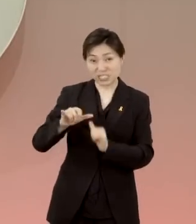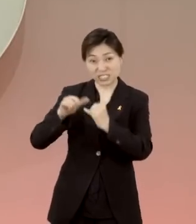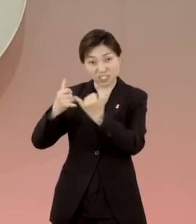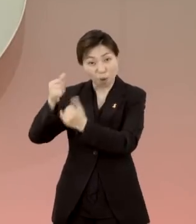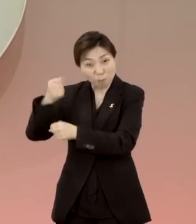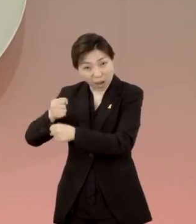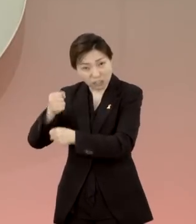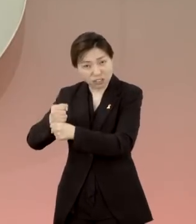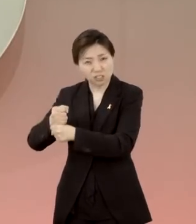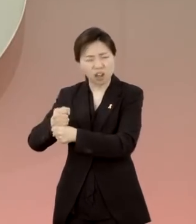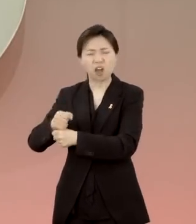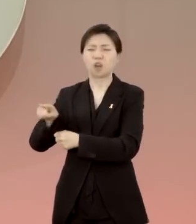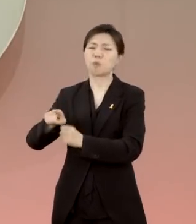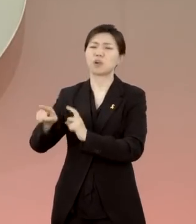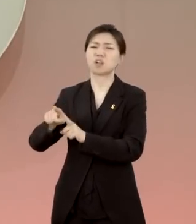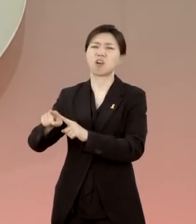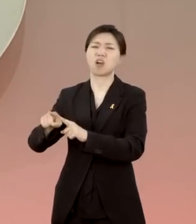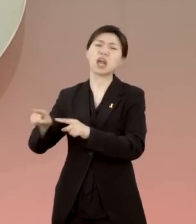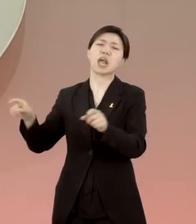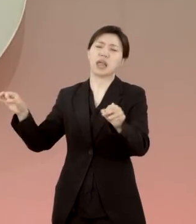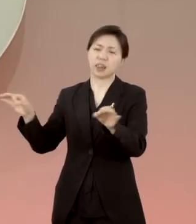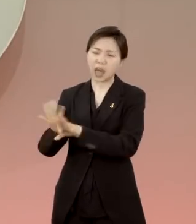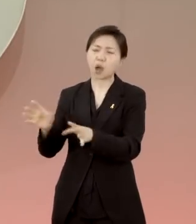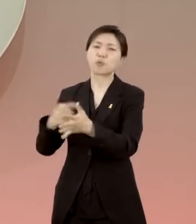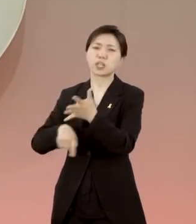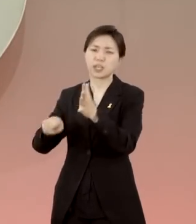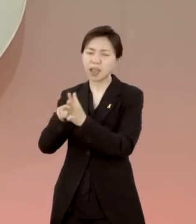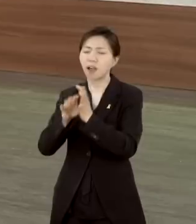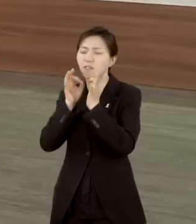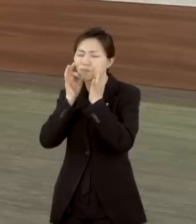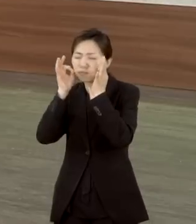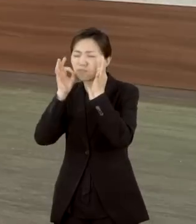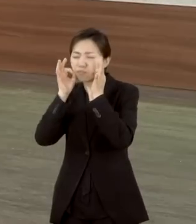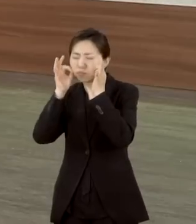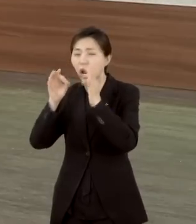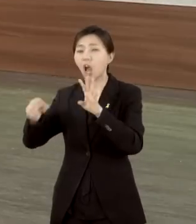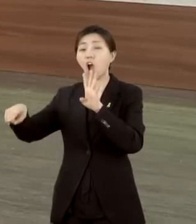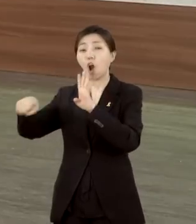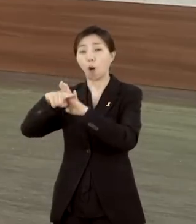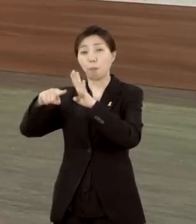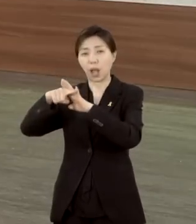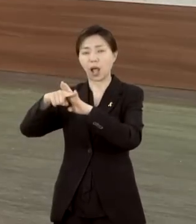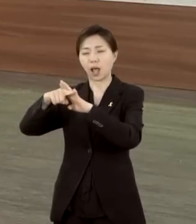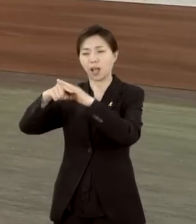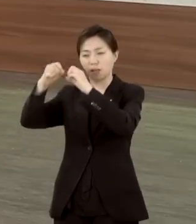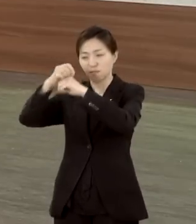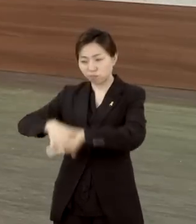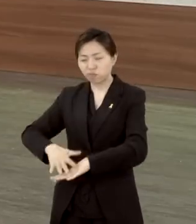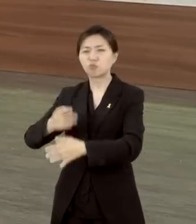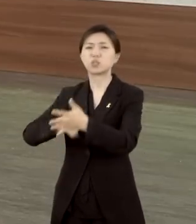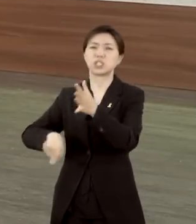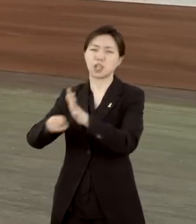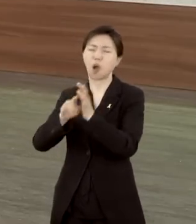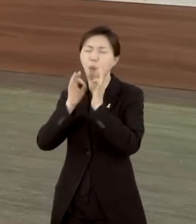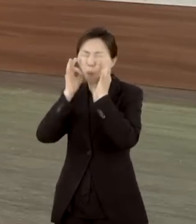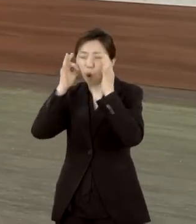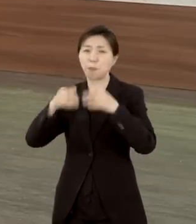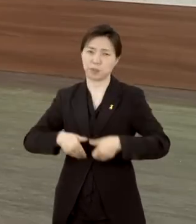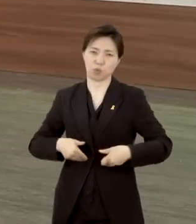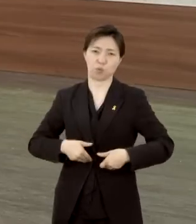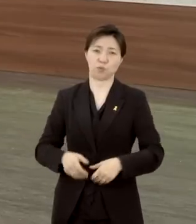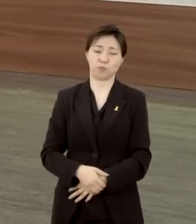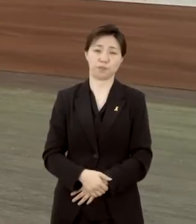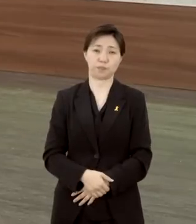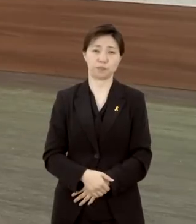지었다면 늘 참회하고 업장 소멸을 해야 됩니다 우리 주변에 보면 부업을 무서운